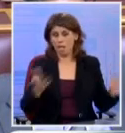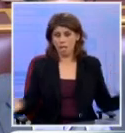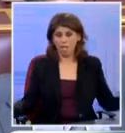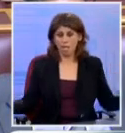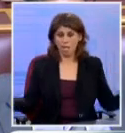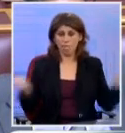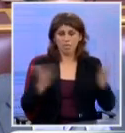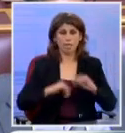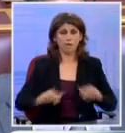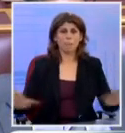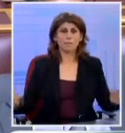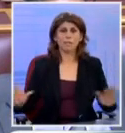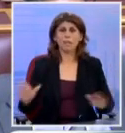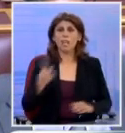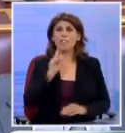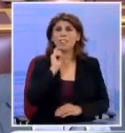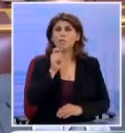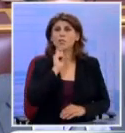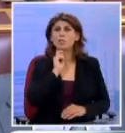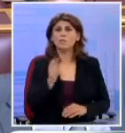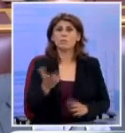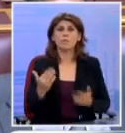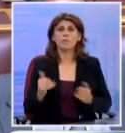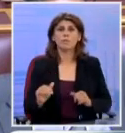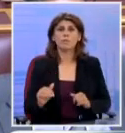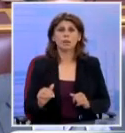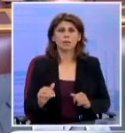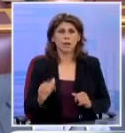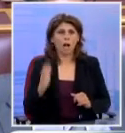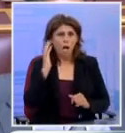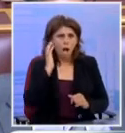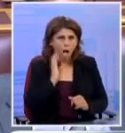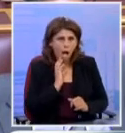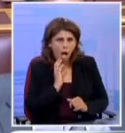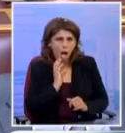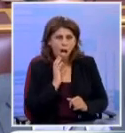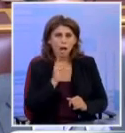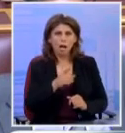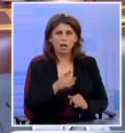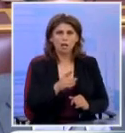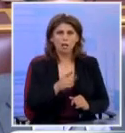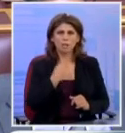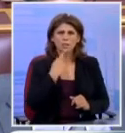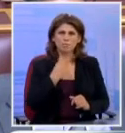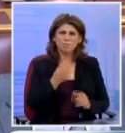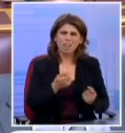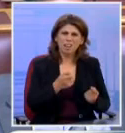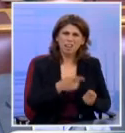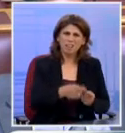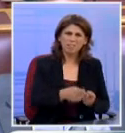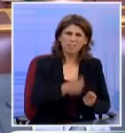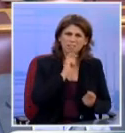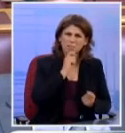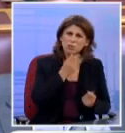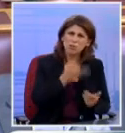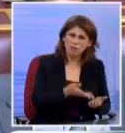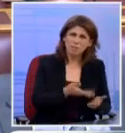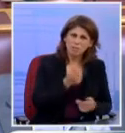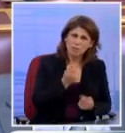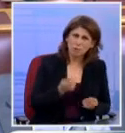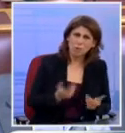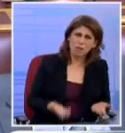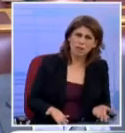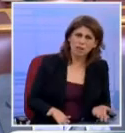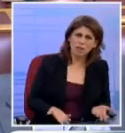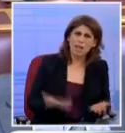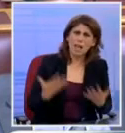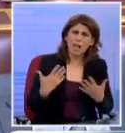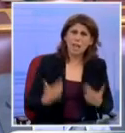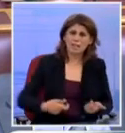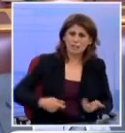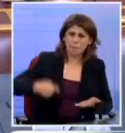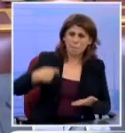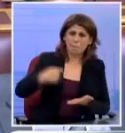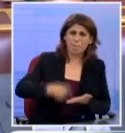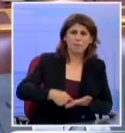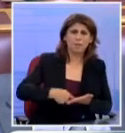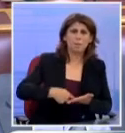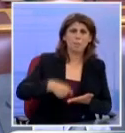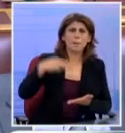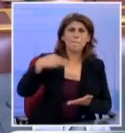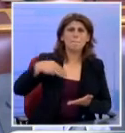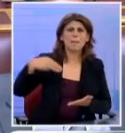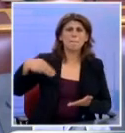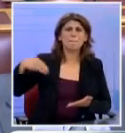καν δημοσιογράφος. Έκπληκτη η έδρα ρώτηση. Κάνετε αυτή τη δημοσιογραφία? Έχετε πληρωμένους